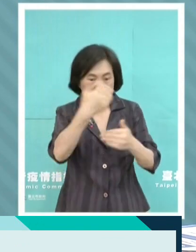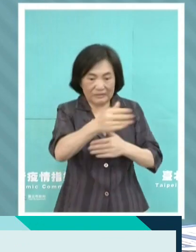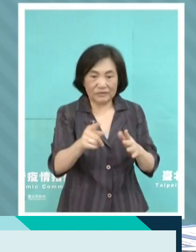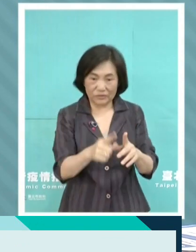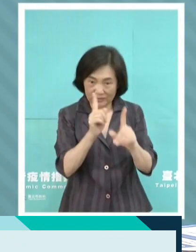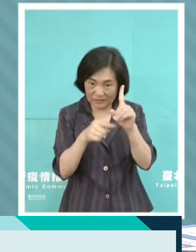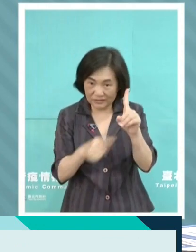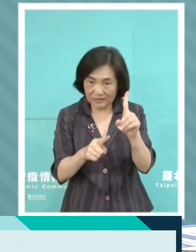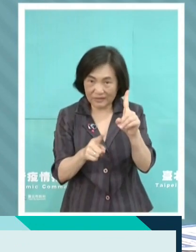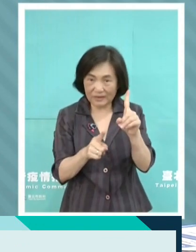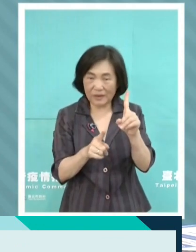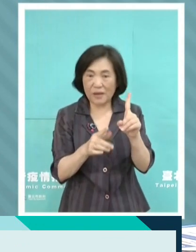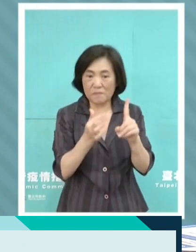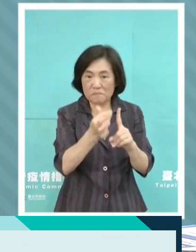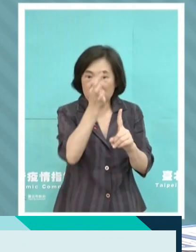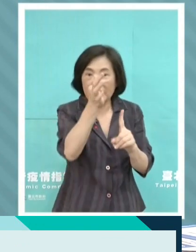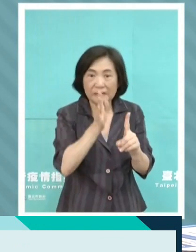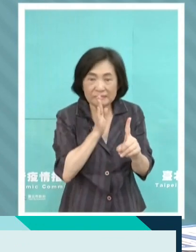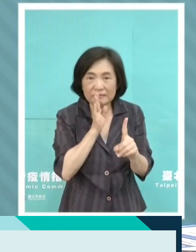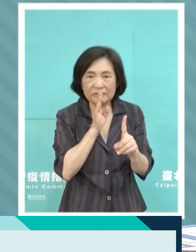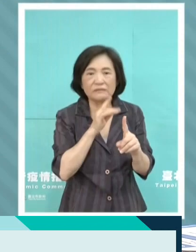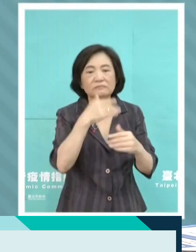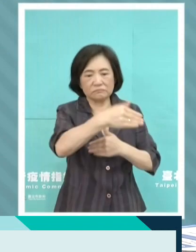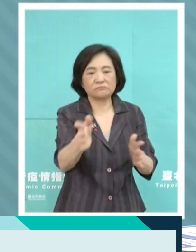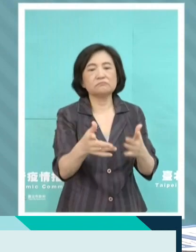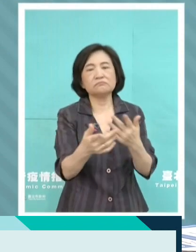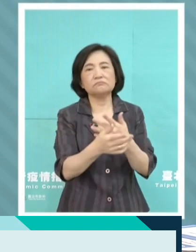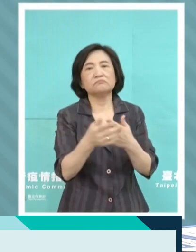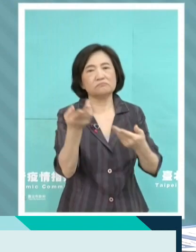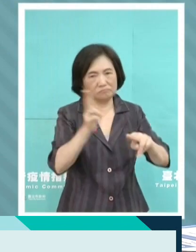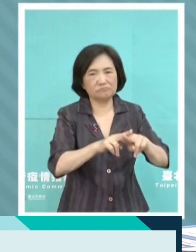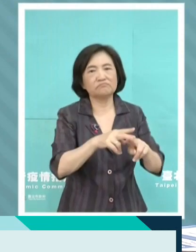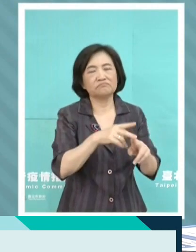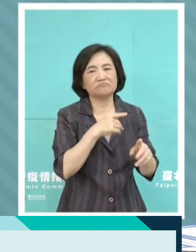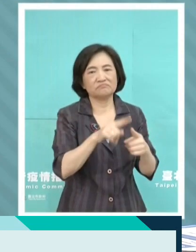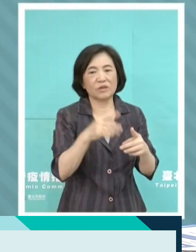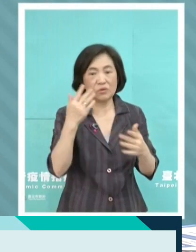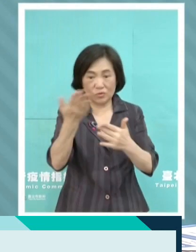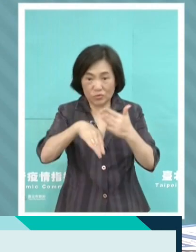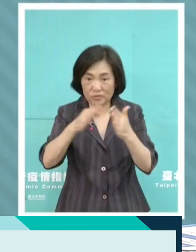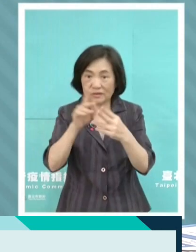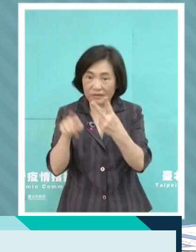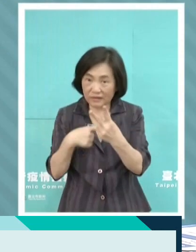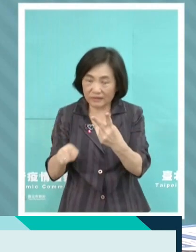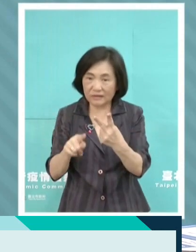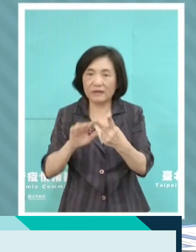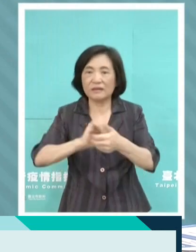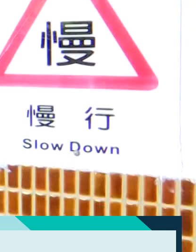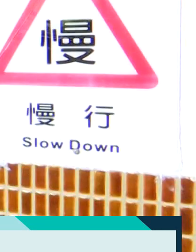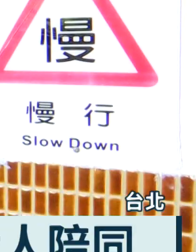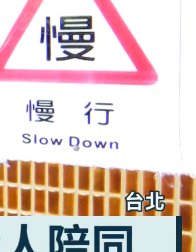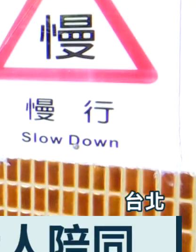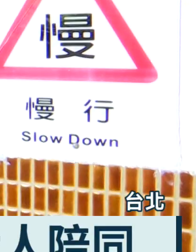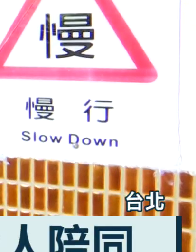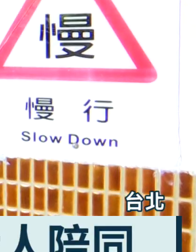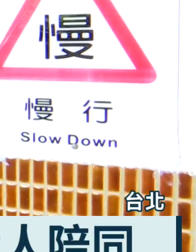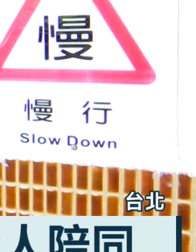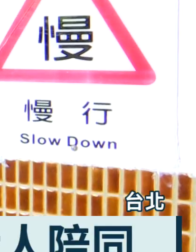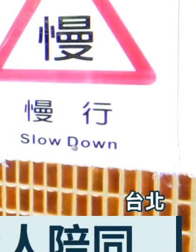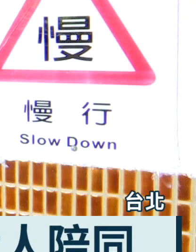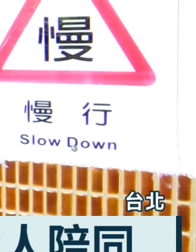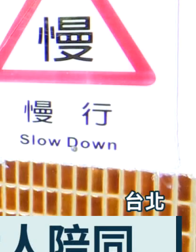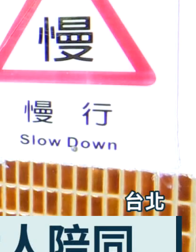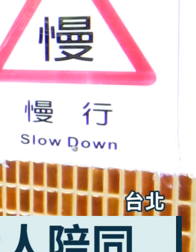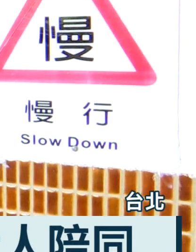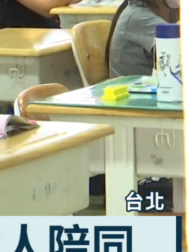停课，如果学校里面有两位确诊，那就是全校停课14天。 一旦停课，除